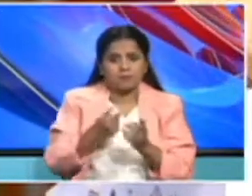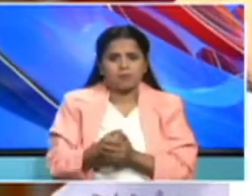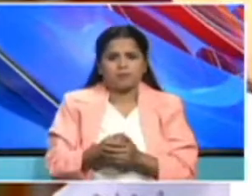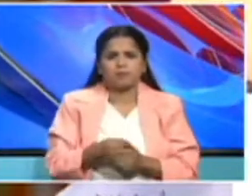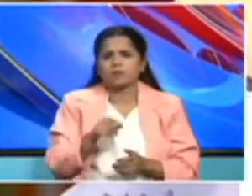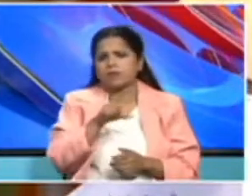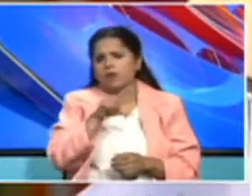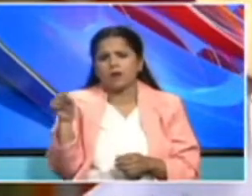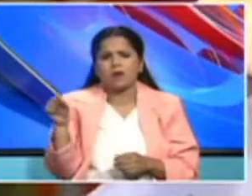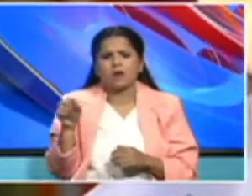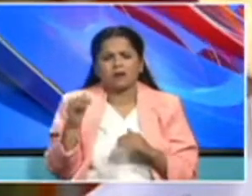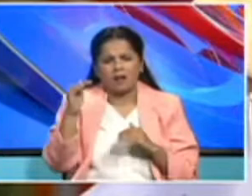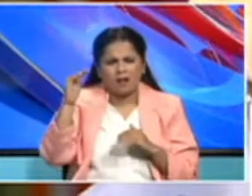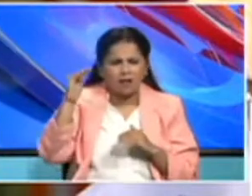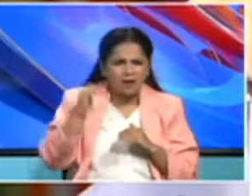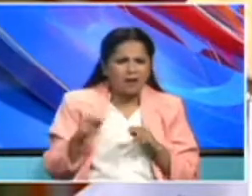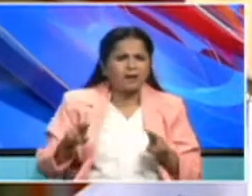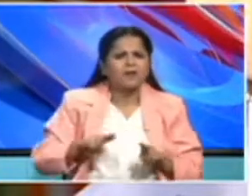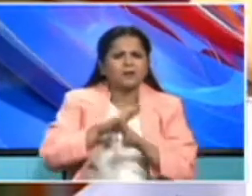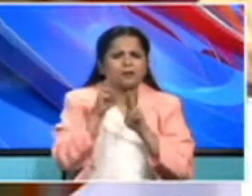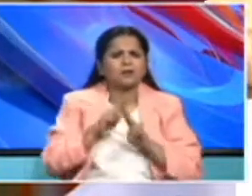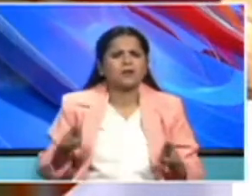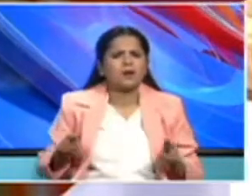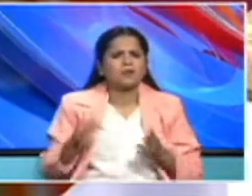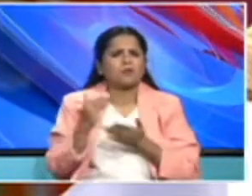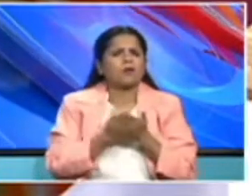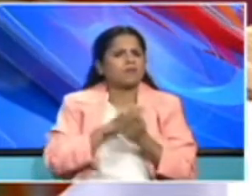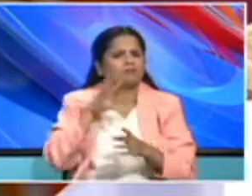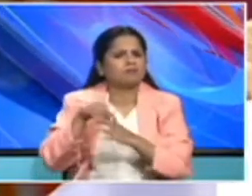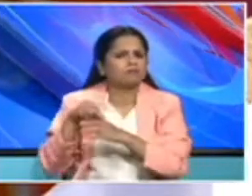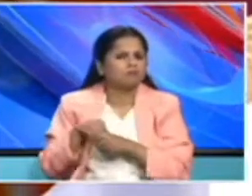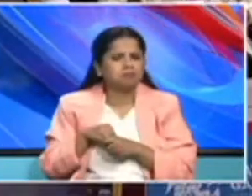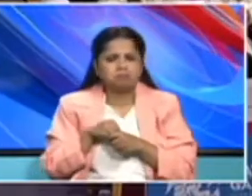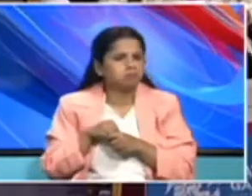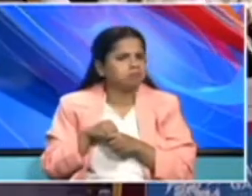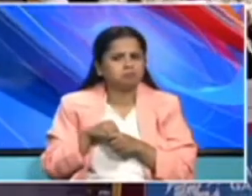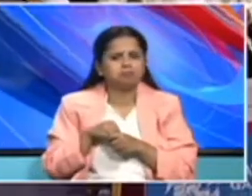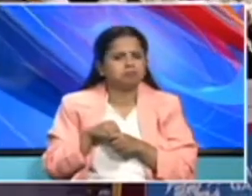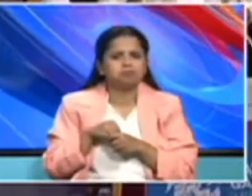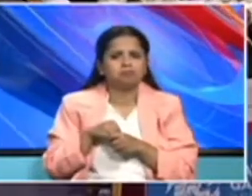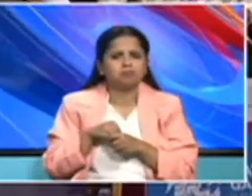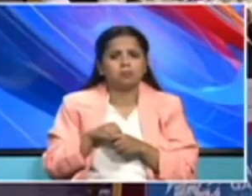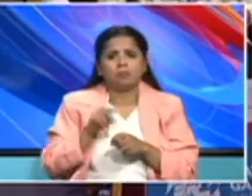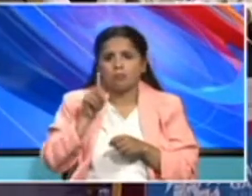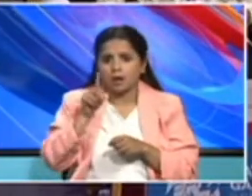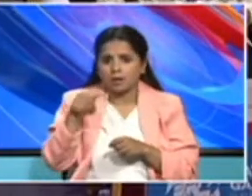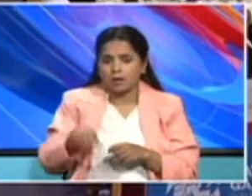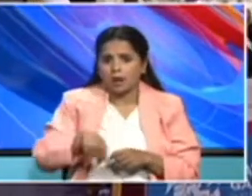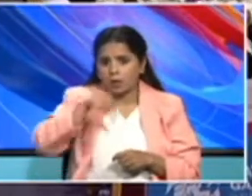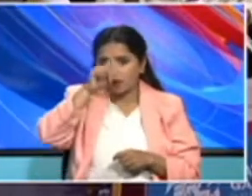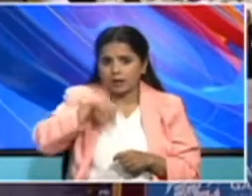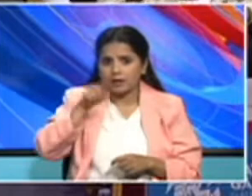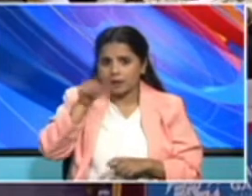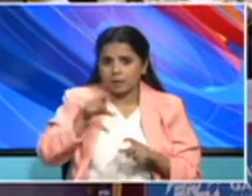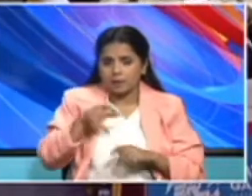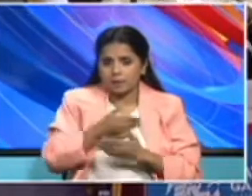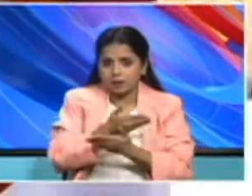100 से भी कम इंटरनेशनल इवेंट्स में हिस्सा लेते थे। अब भारत के